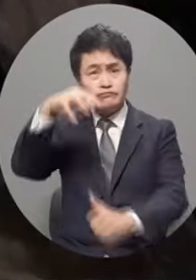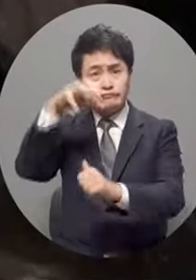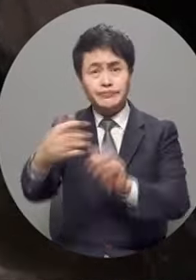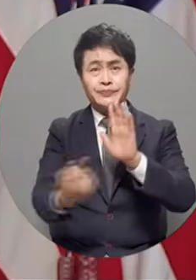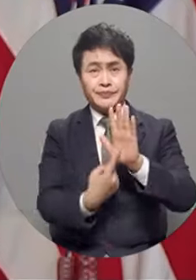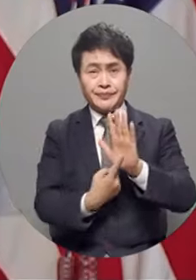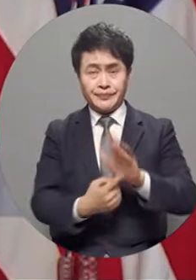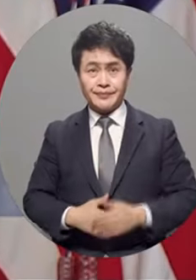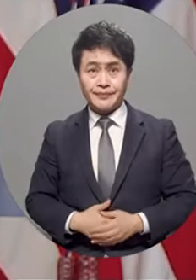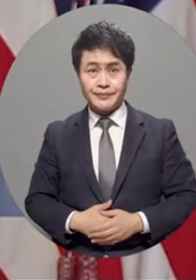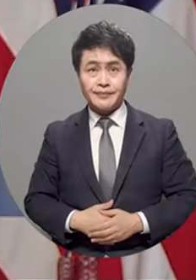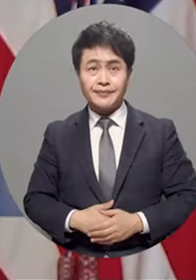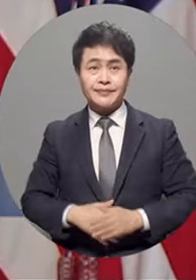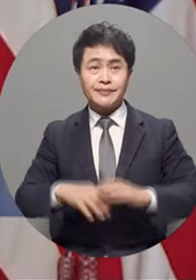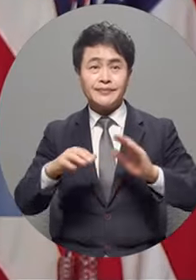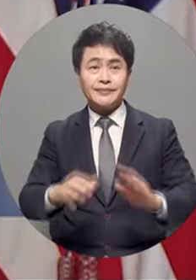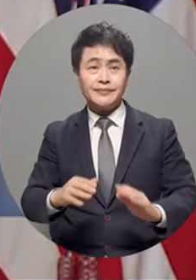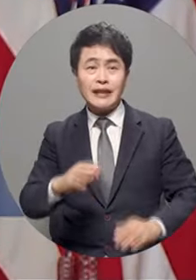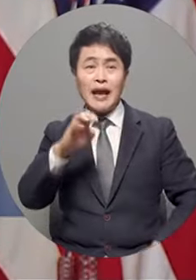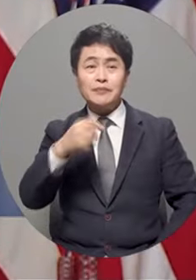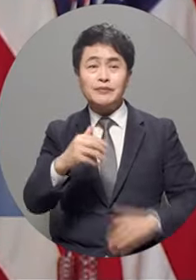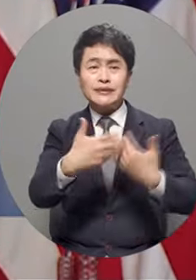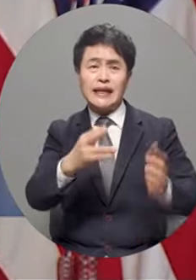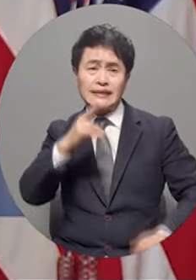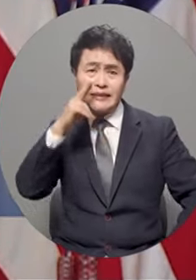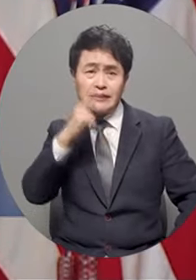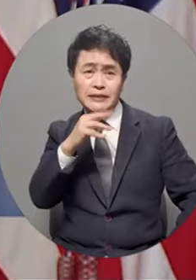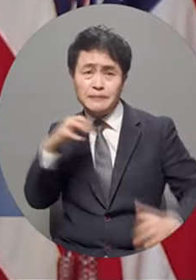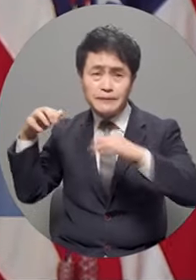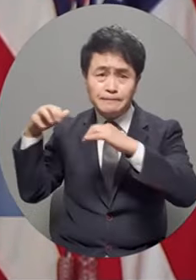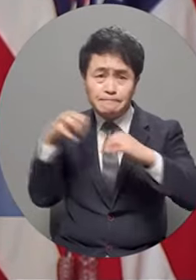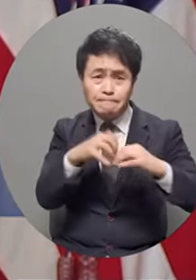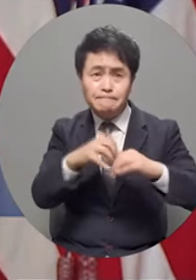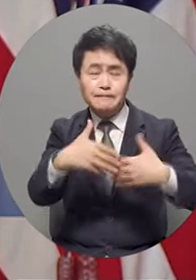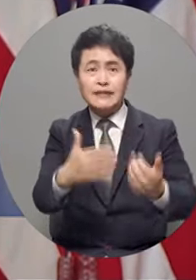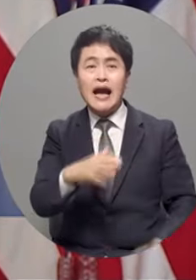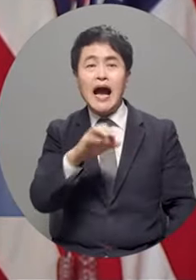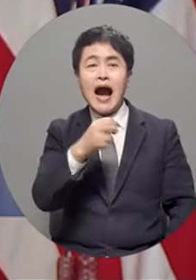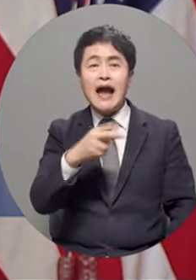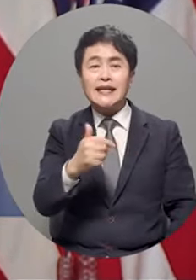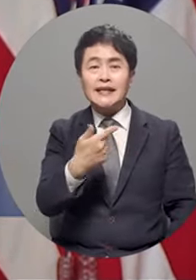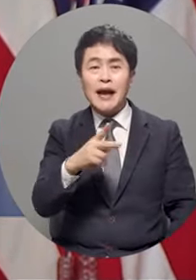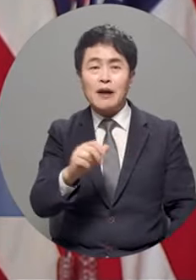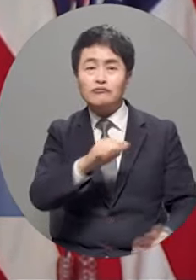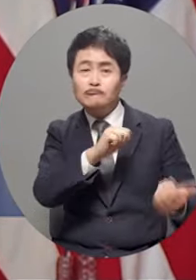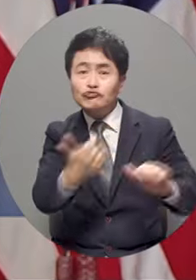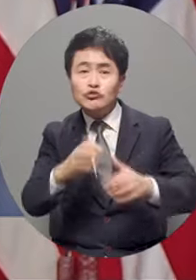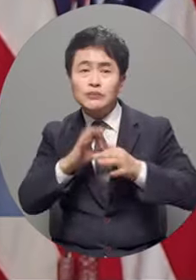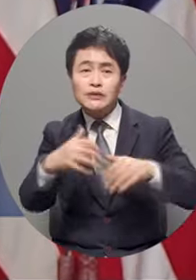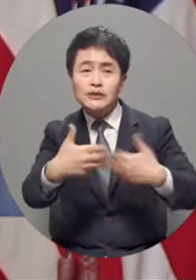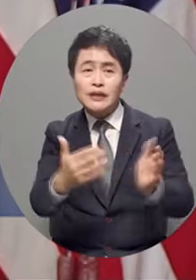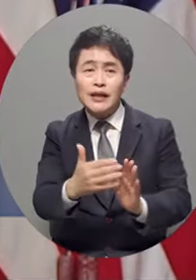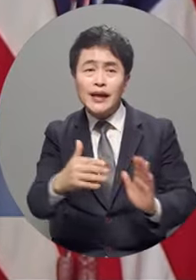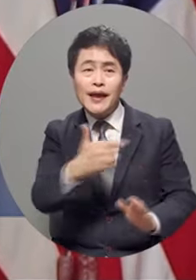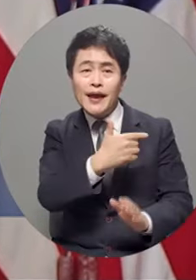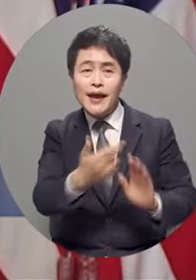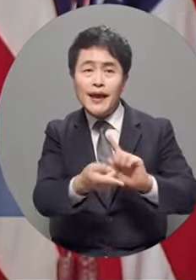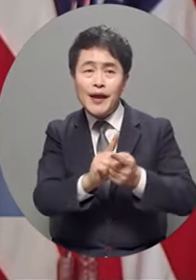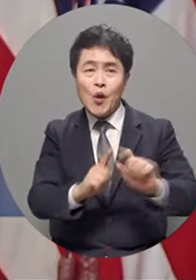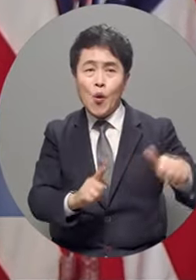발표했습니다. That's why I'm announcing more than 500 new sanctions. In response to Putin's brutal war of conquest, in response